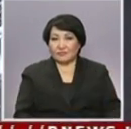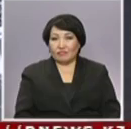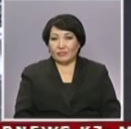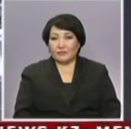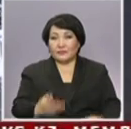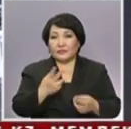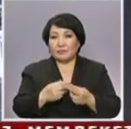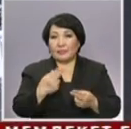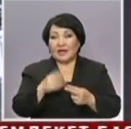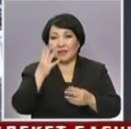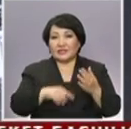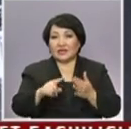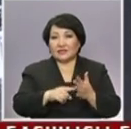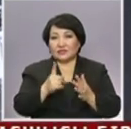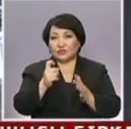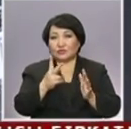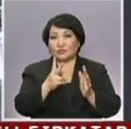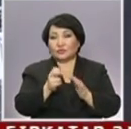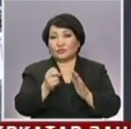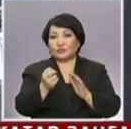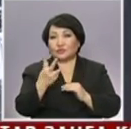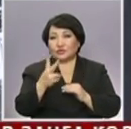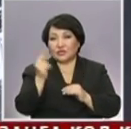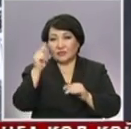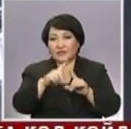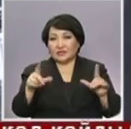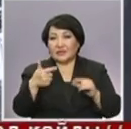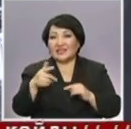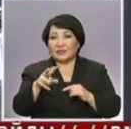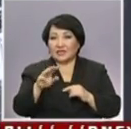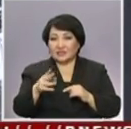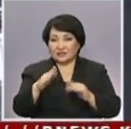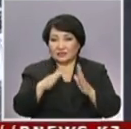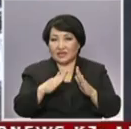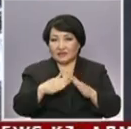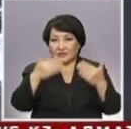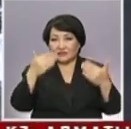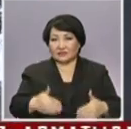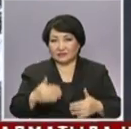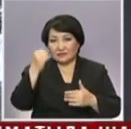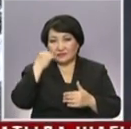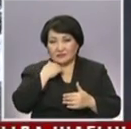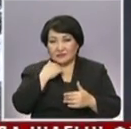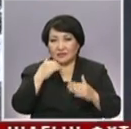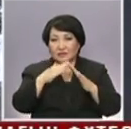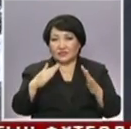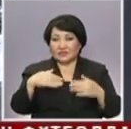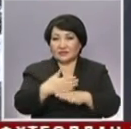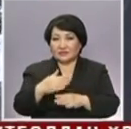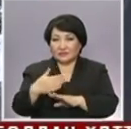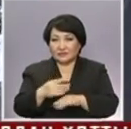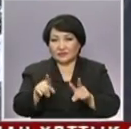Бұл Алматы қаласындағы нөмірі 113-ші мектеп гимназиясы. Ғимараттың қабырғасы қақырап, іргетасы сөгілген. 1007 оқушыны